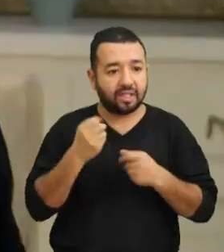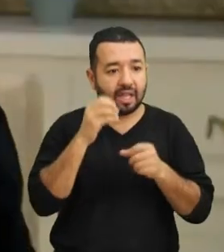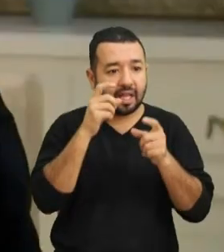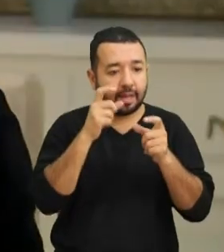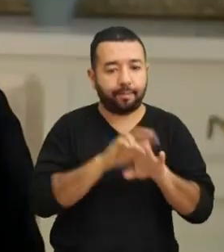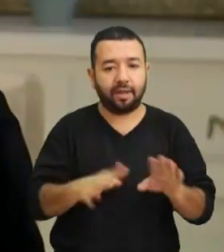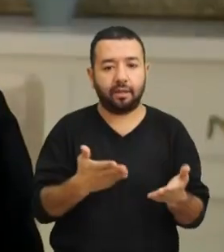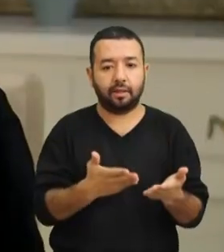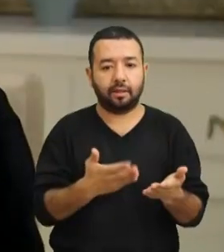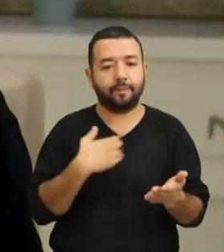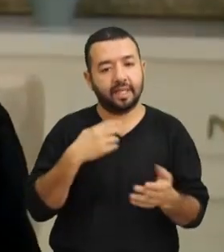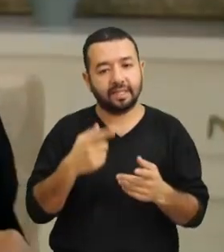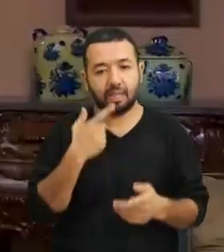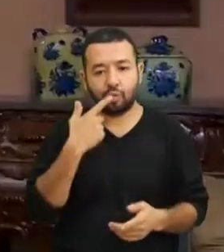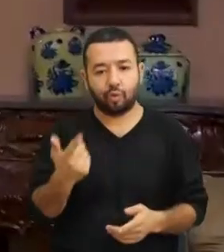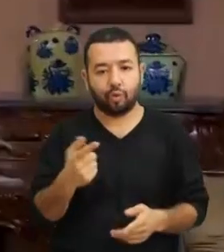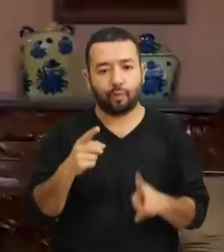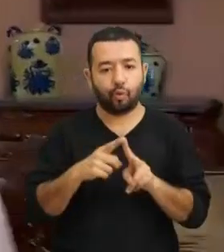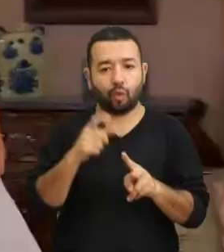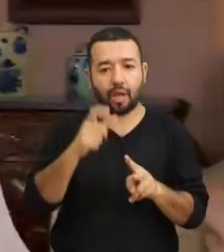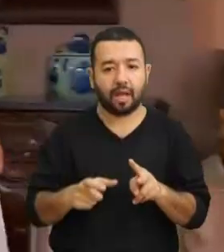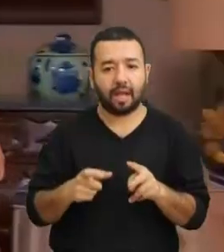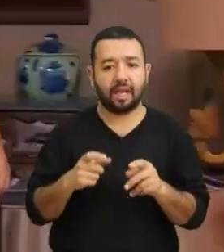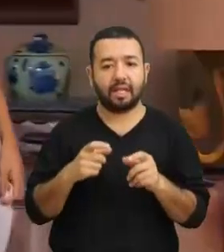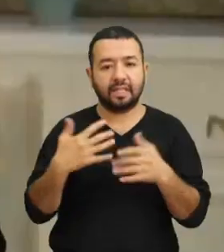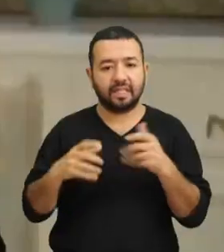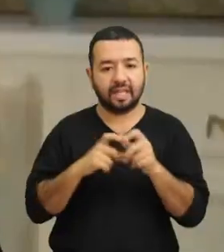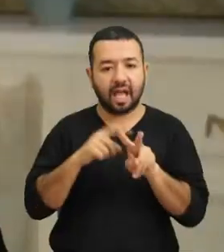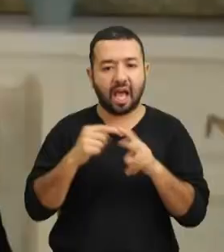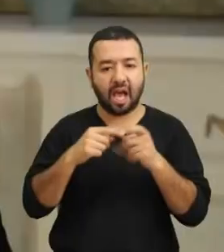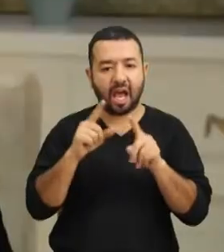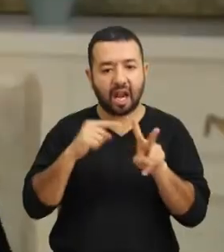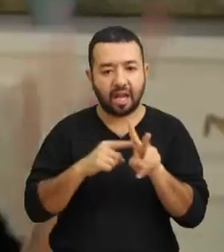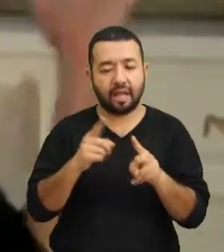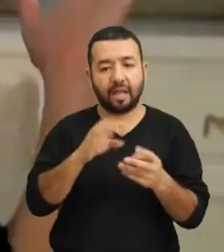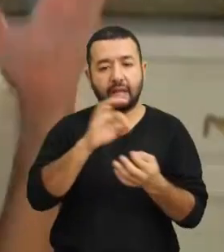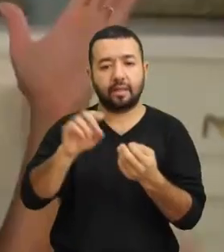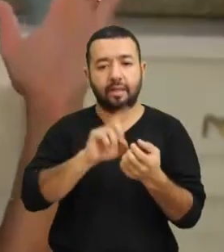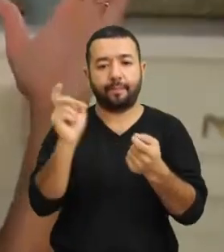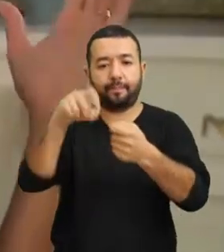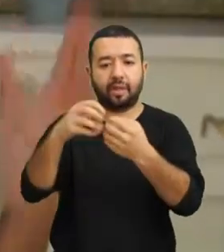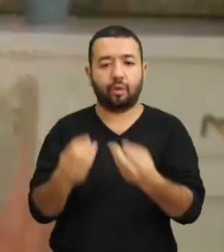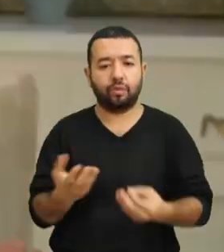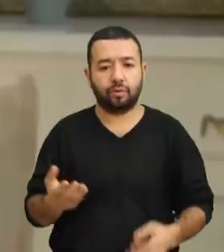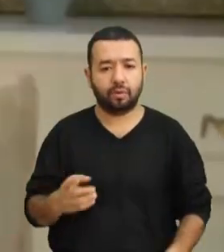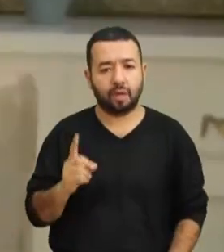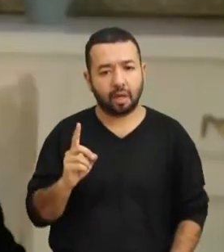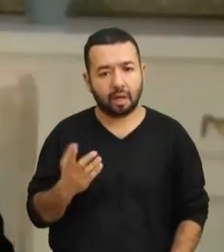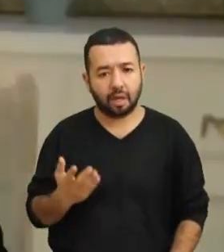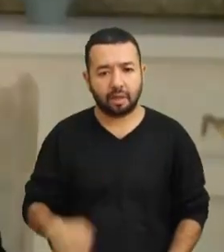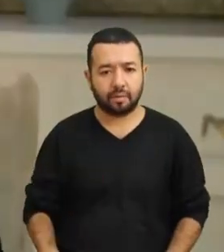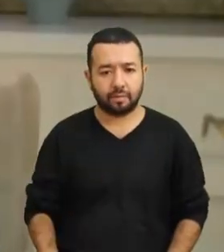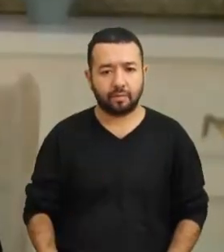Size söylüyorum Nurhan'ın sakarlıkları ve talihsizlikleri zavallı Biricik'e geçti.